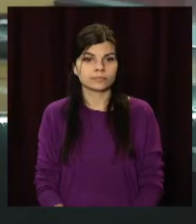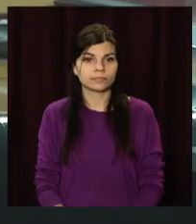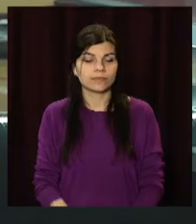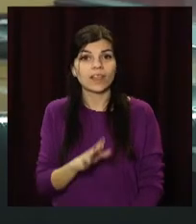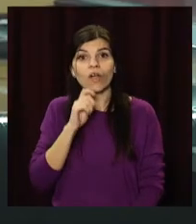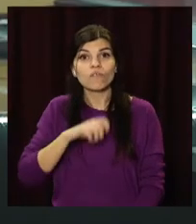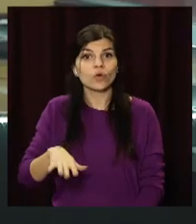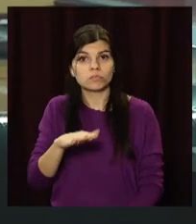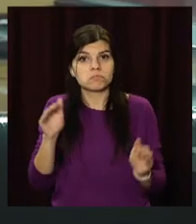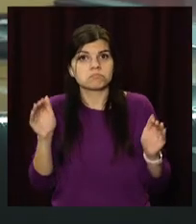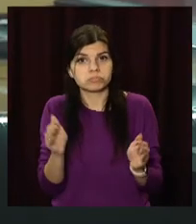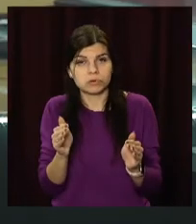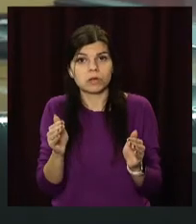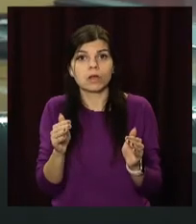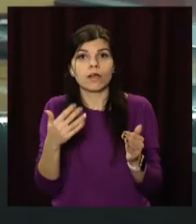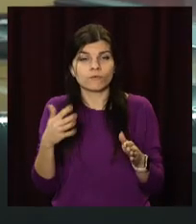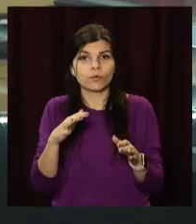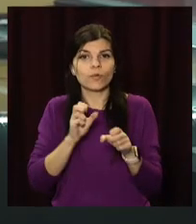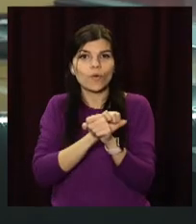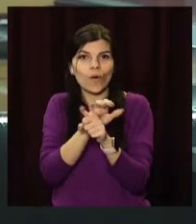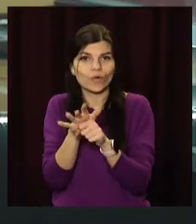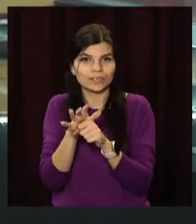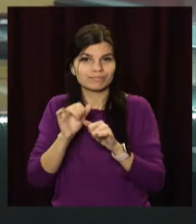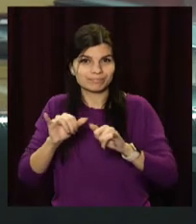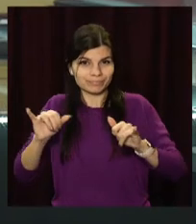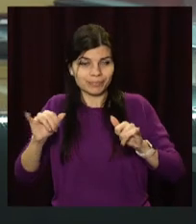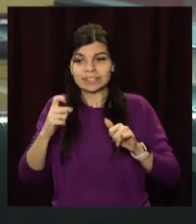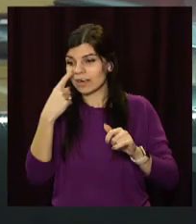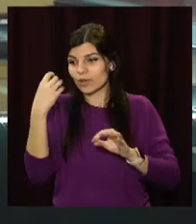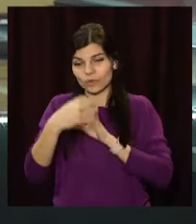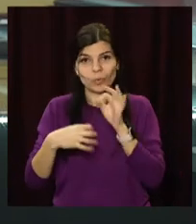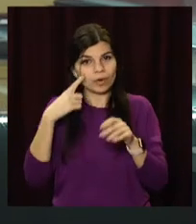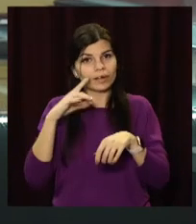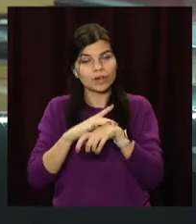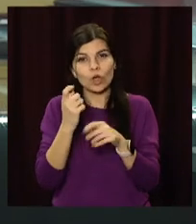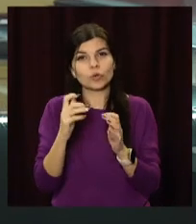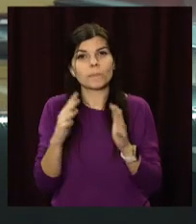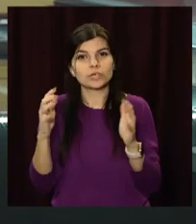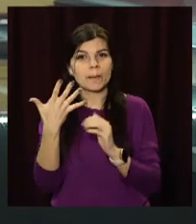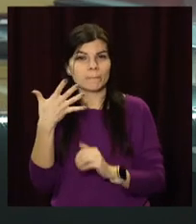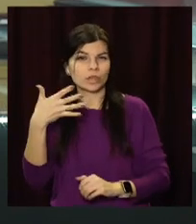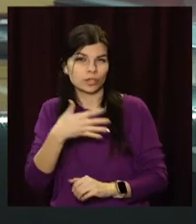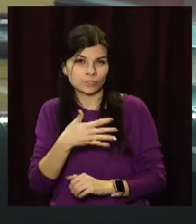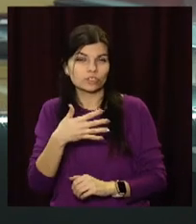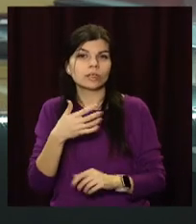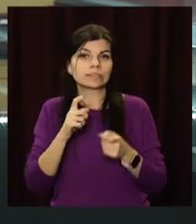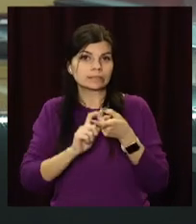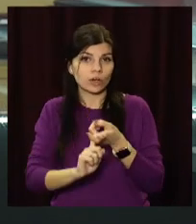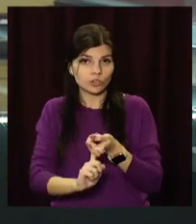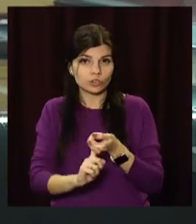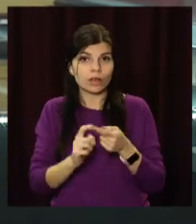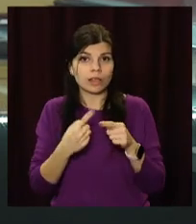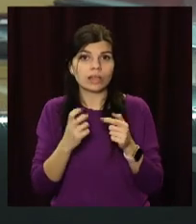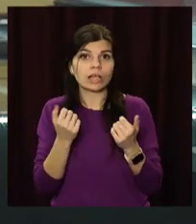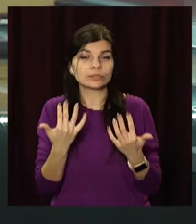В Україні скоротився добовий приріст хворих COVID-19. За добу в країні виявили трохи більше 5 тисяч випадків зараження. Це на